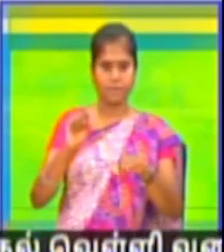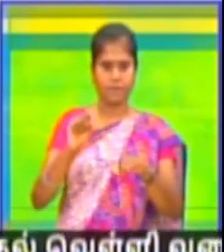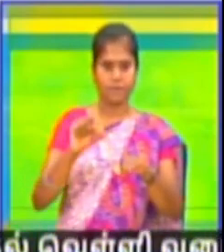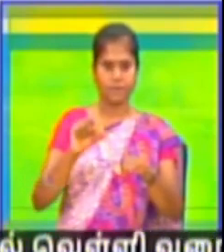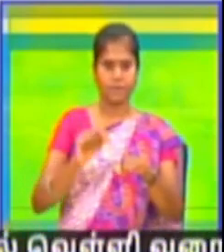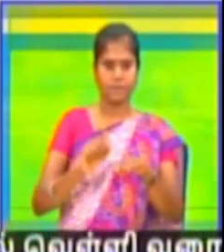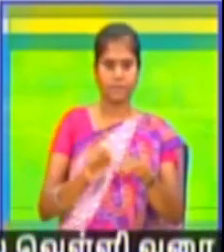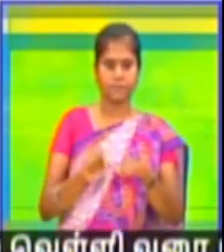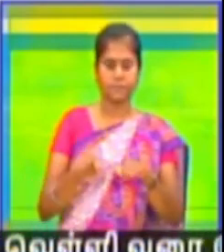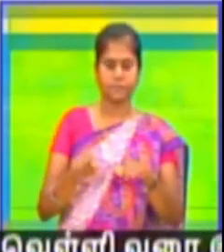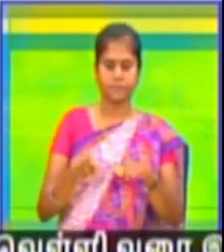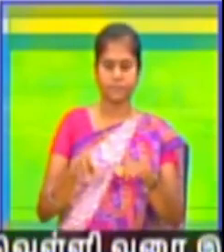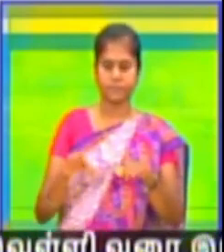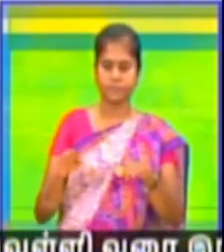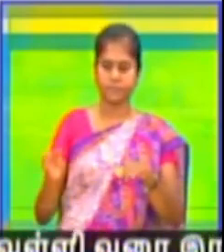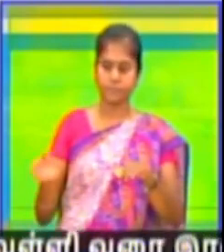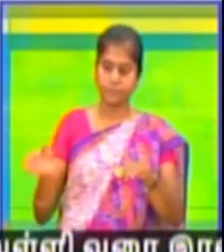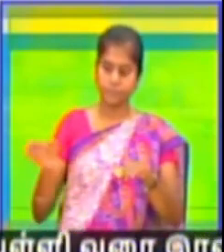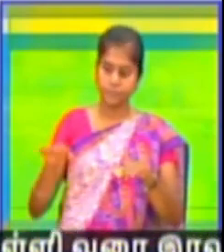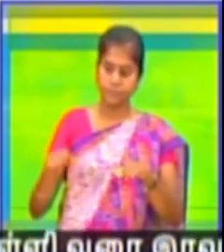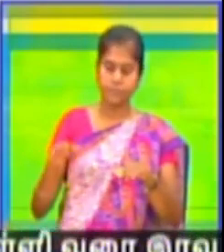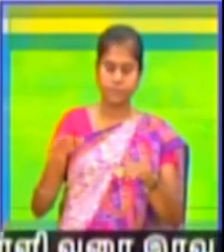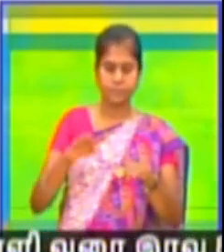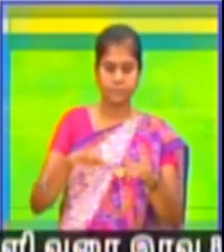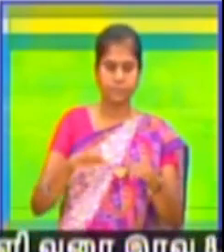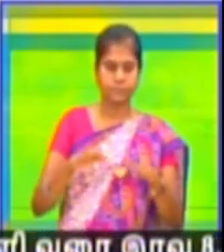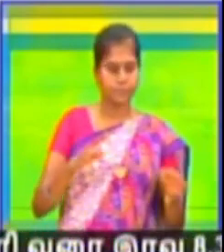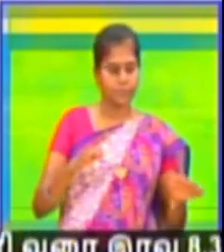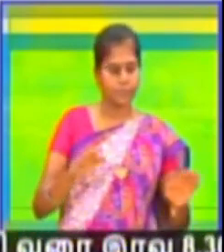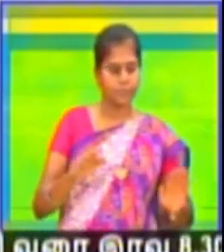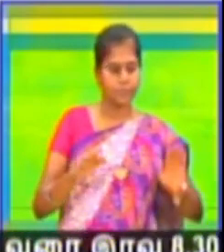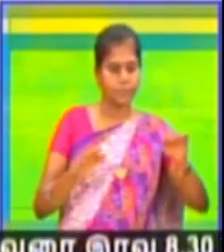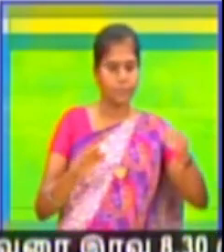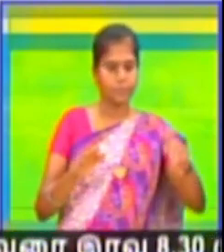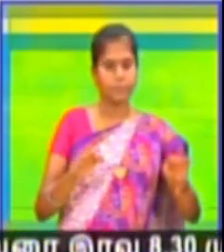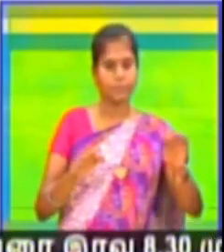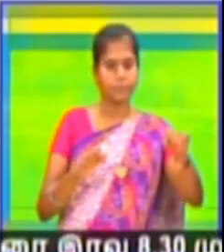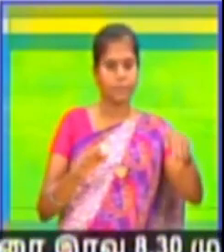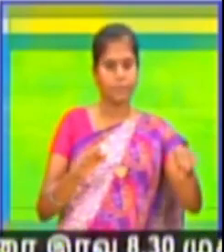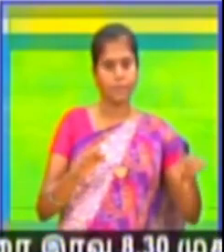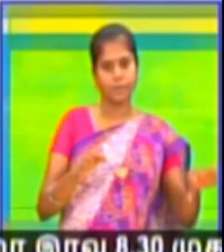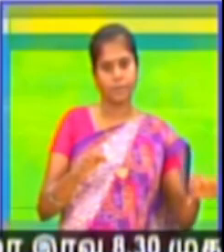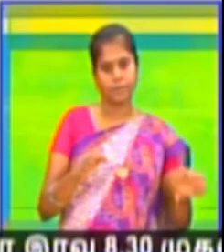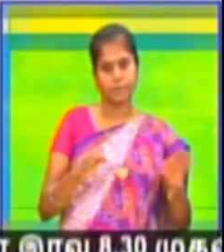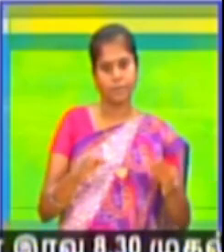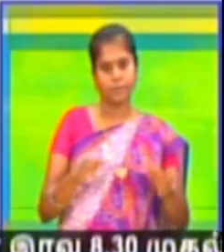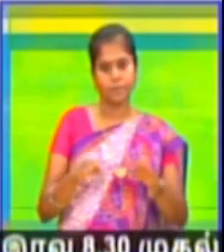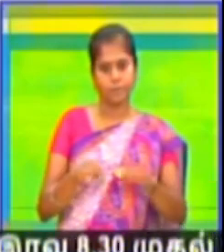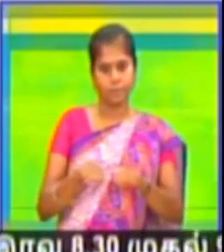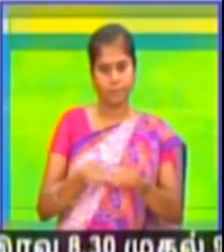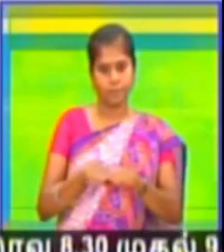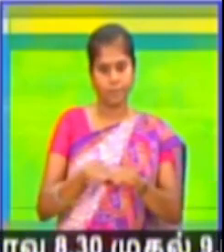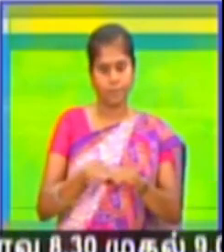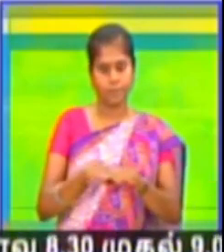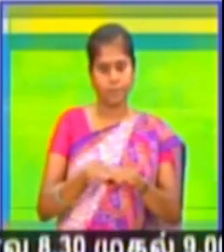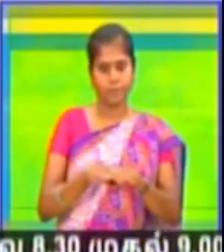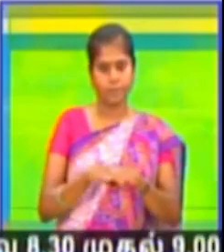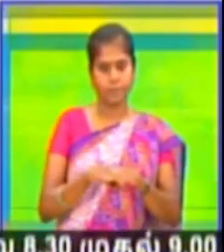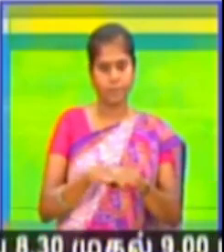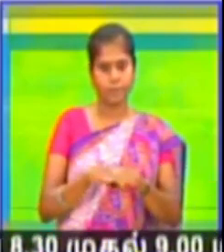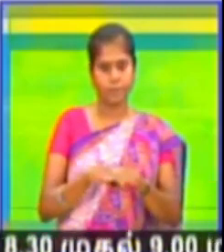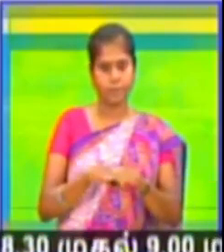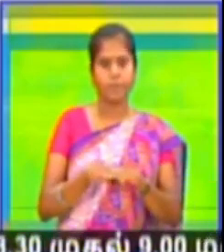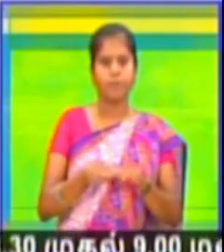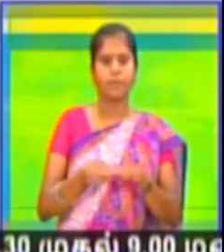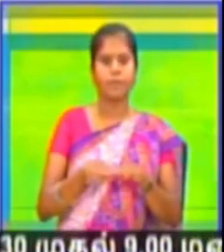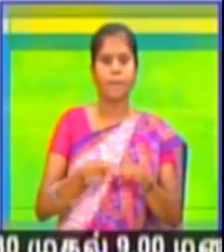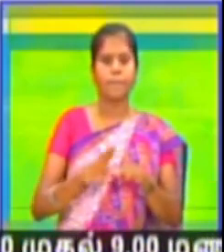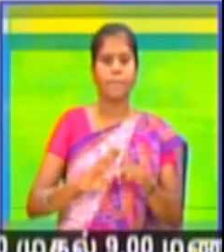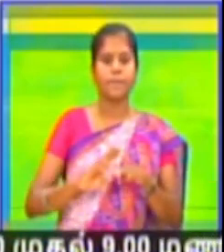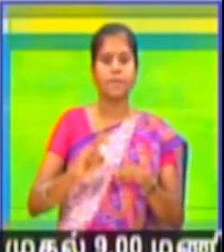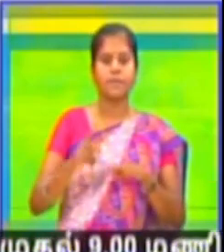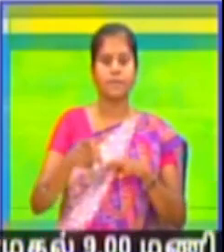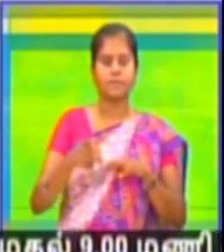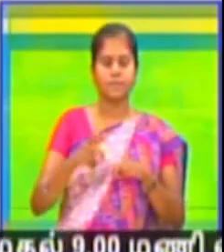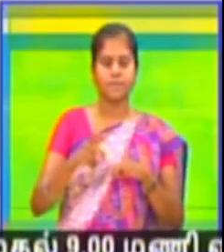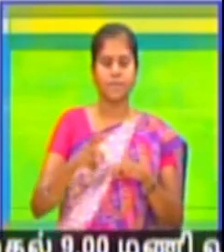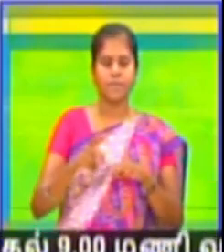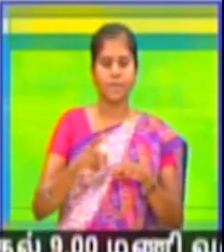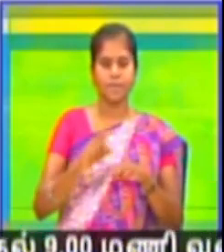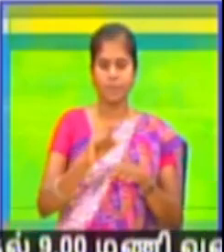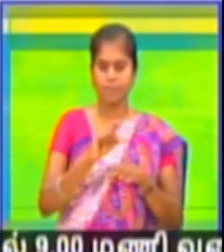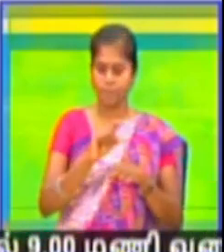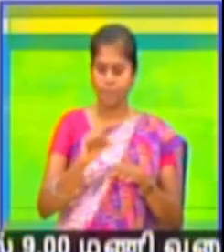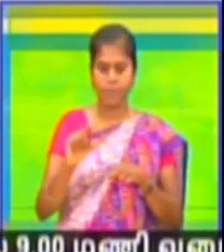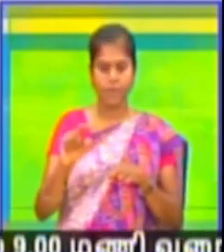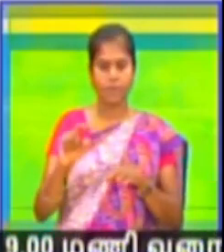இந்த இரண்டையும், ராக்கி மலைத்தொடரையும் கடற்கரை மலைத்தொடரையும் இணைத்து மேற்கத்திய